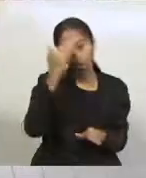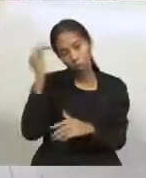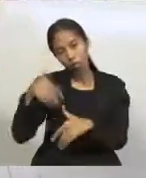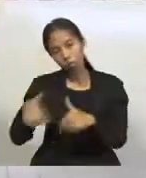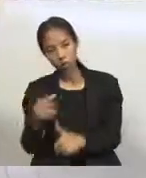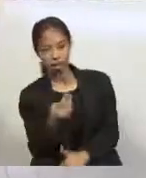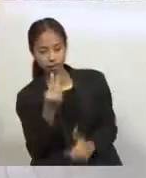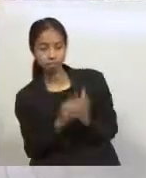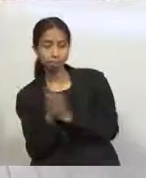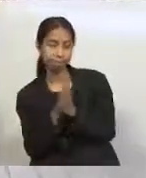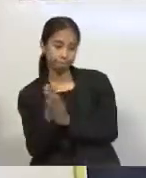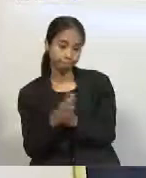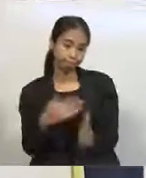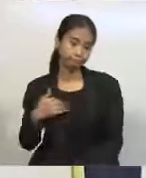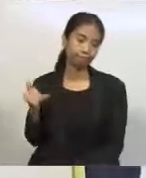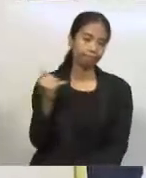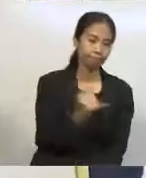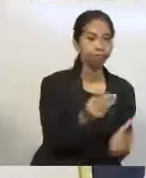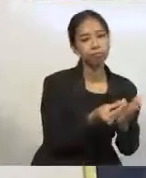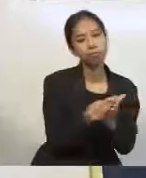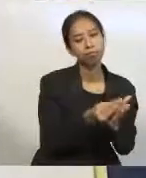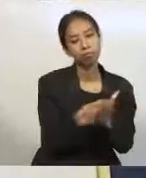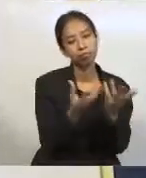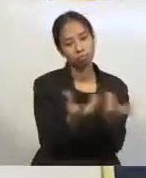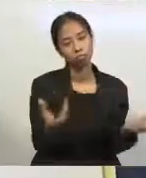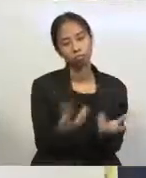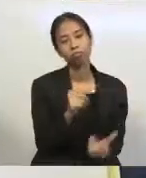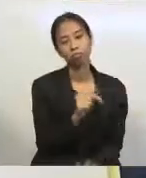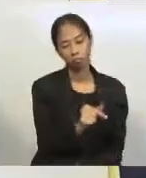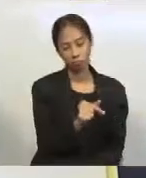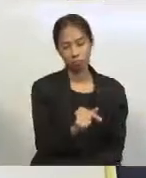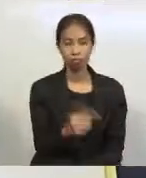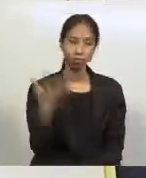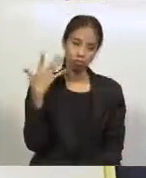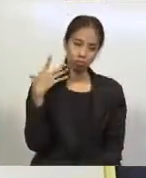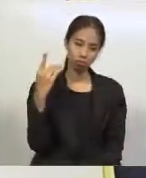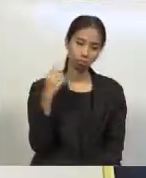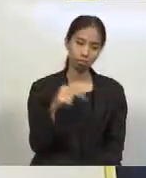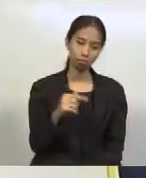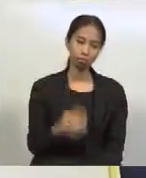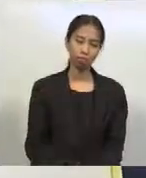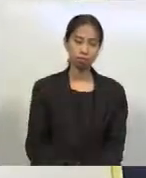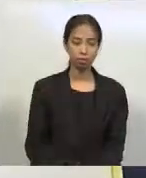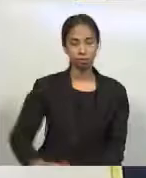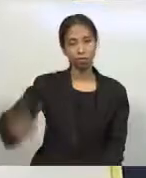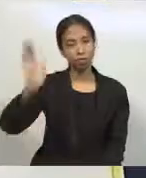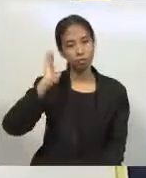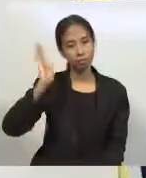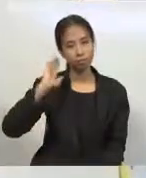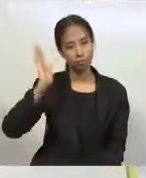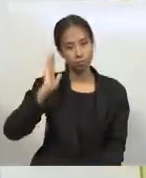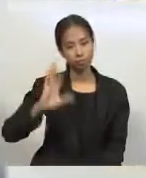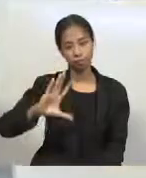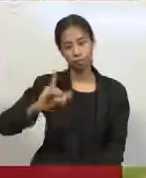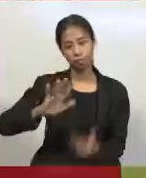นผู้ที่ได้รับสิทธิ์ 1,000 บาทให้มาจับจ่ายซื้อสินค้านะคะเมื่อวานนี้เนี่ยนายชาญกฤตเดช